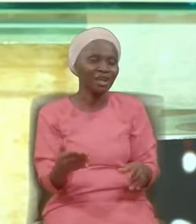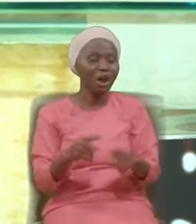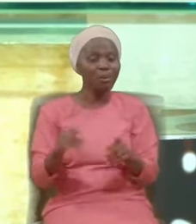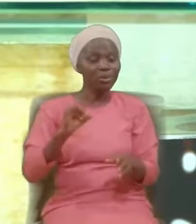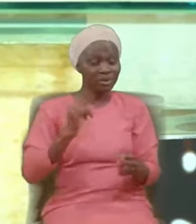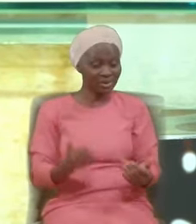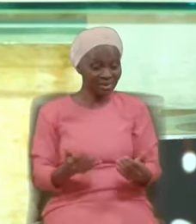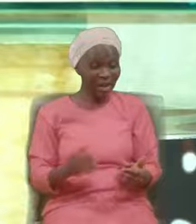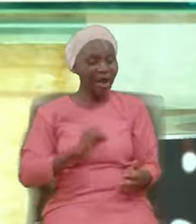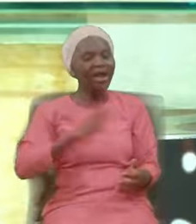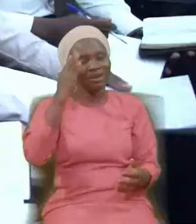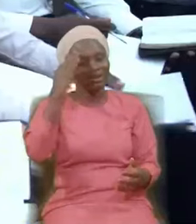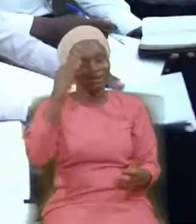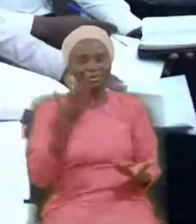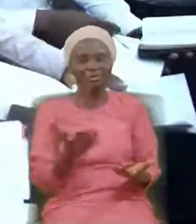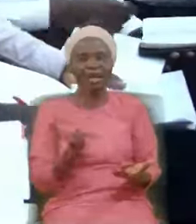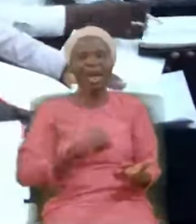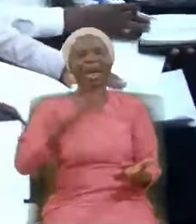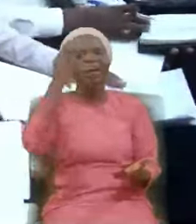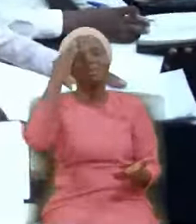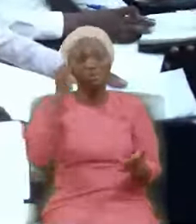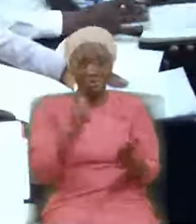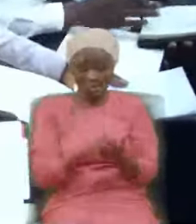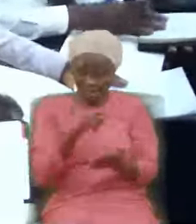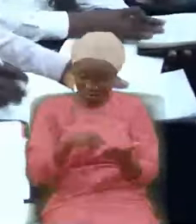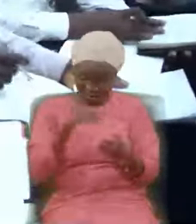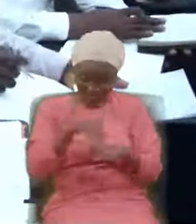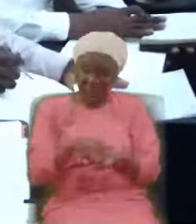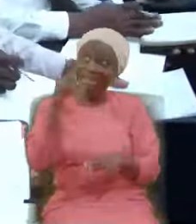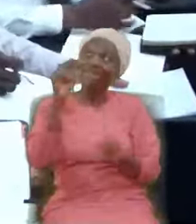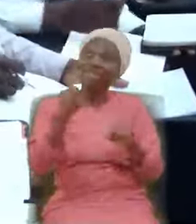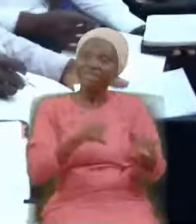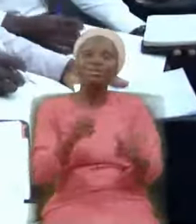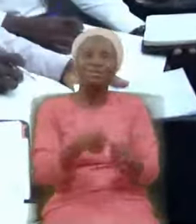tout faire. Maintenant, je sais qu'il fera tout dans votre vie ce soir.